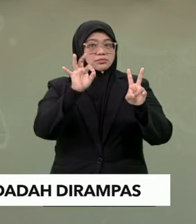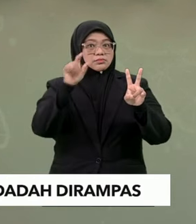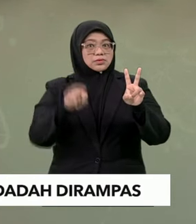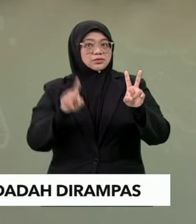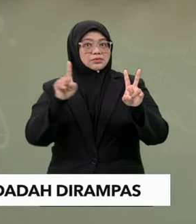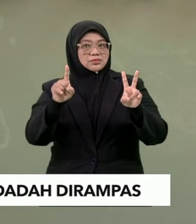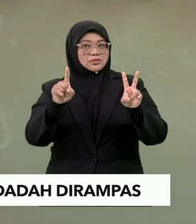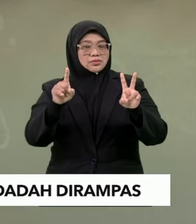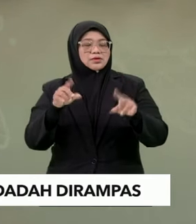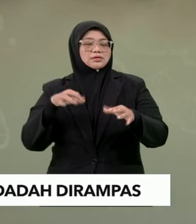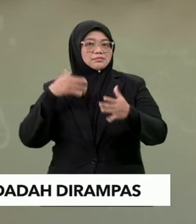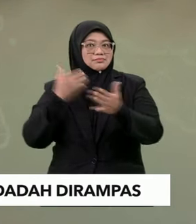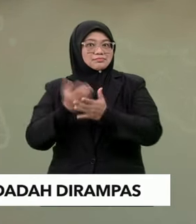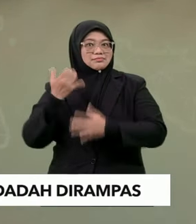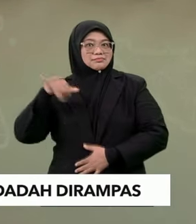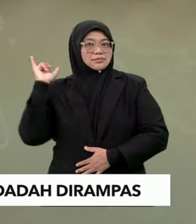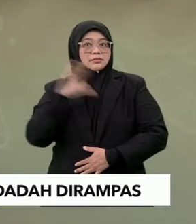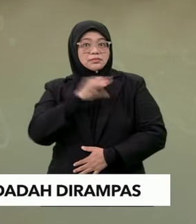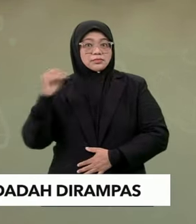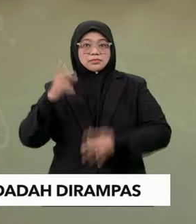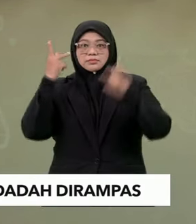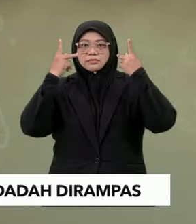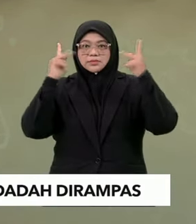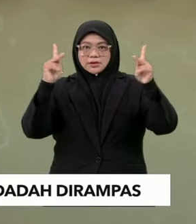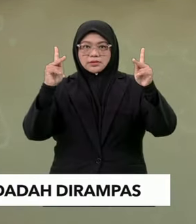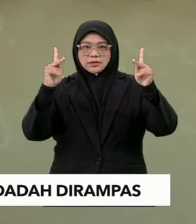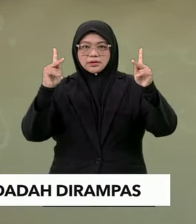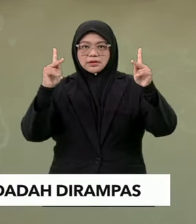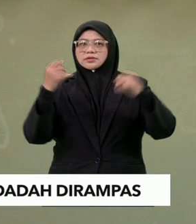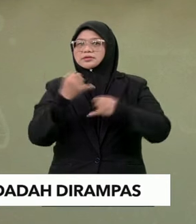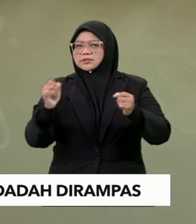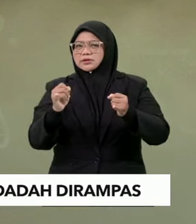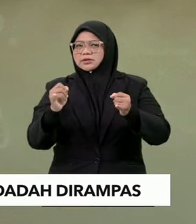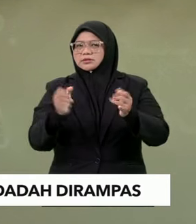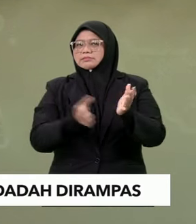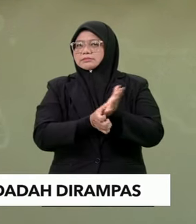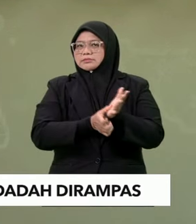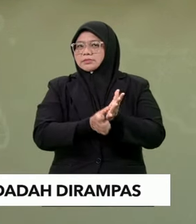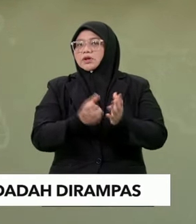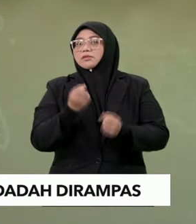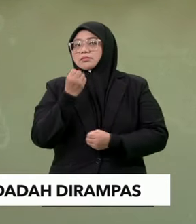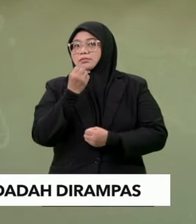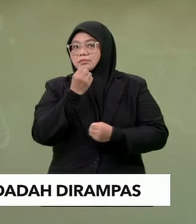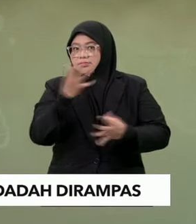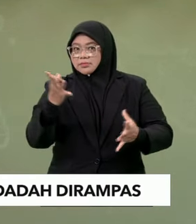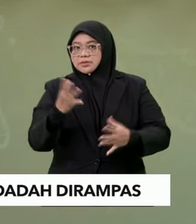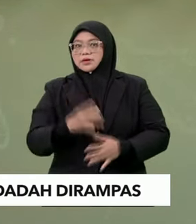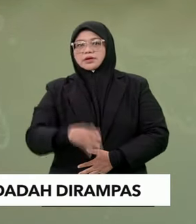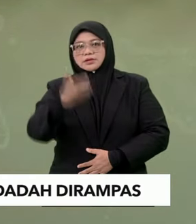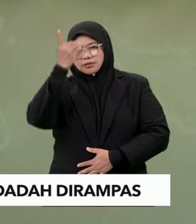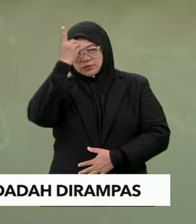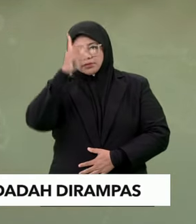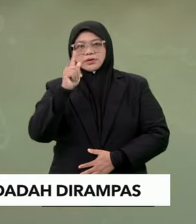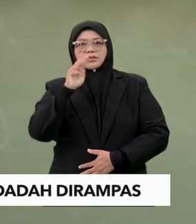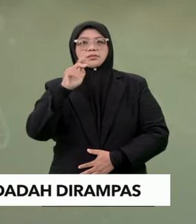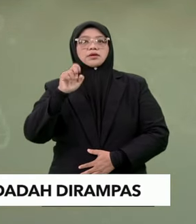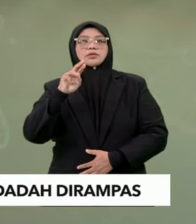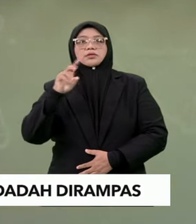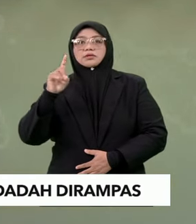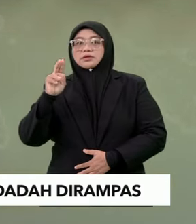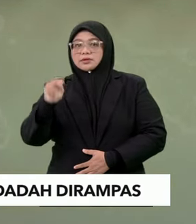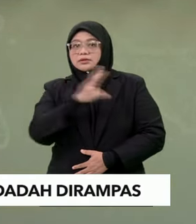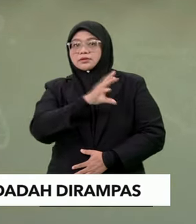Januari sehingga semalam dan pengarah jabatan siasatan jenayah narkotik gsjn Bukit aman Datuk Seri Mohamad Kamaruddin matdin